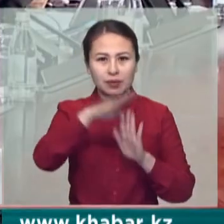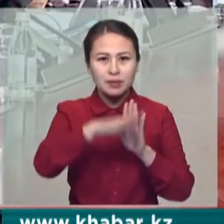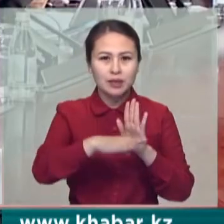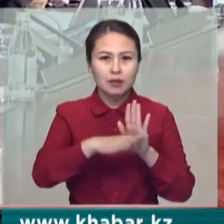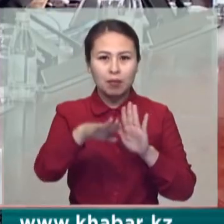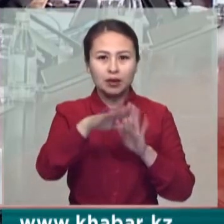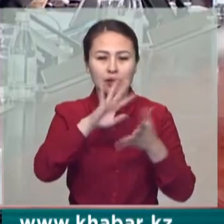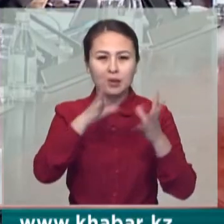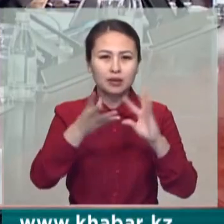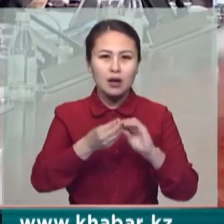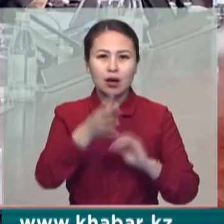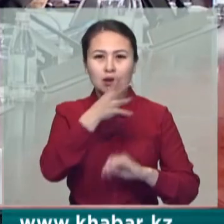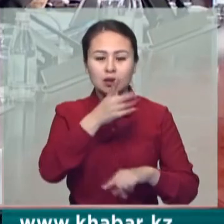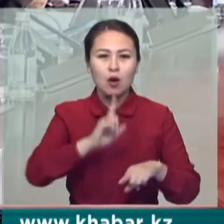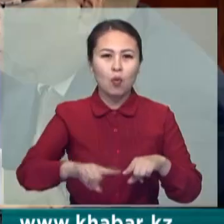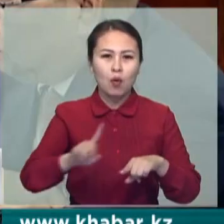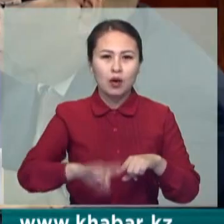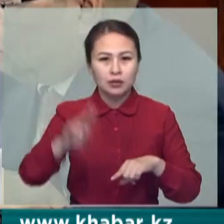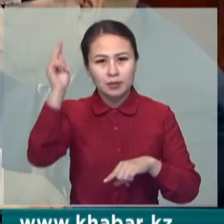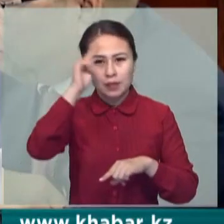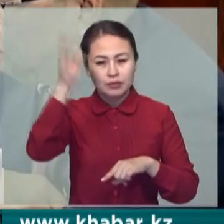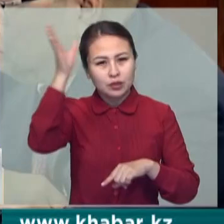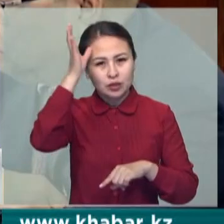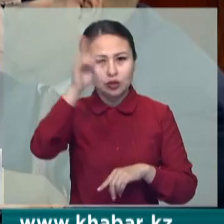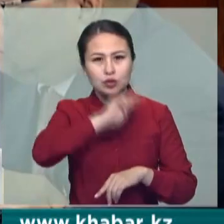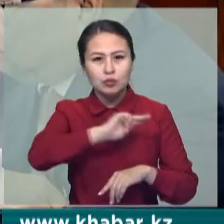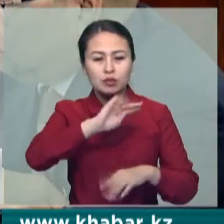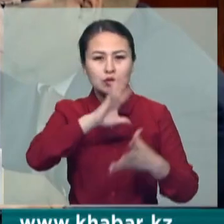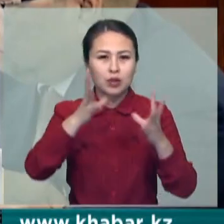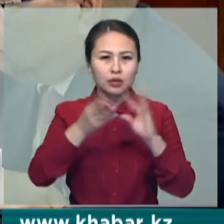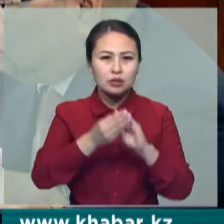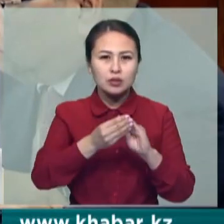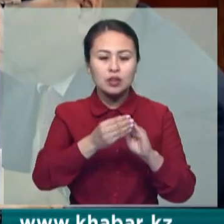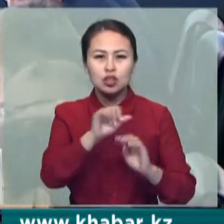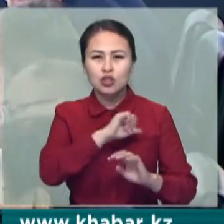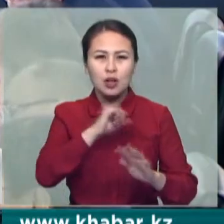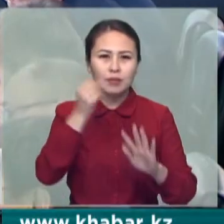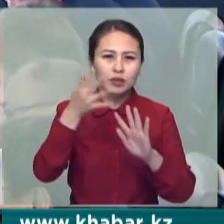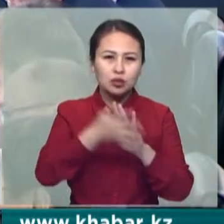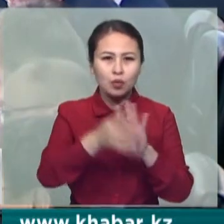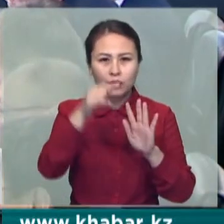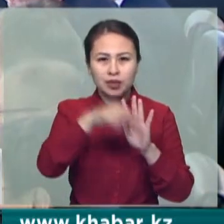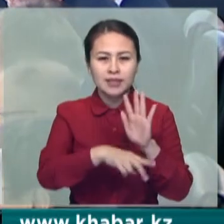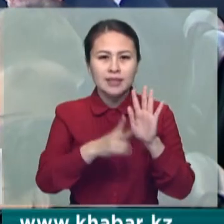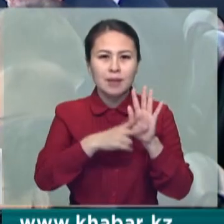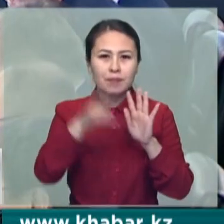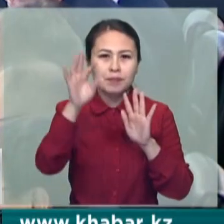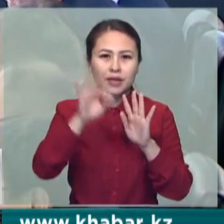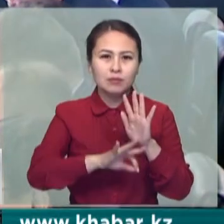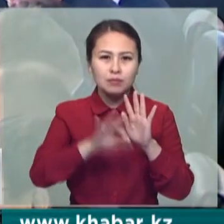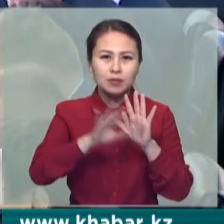дейінгі мемлекеттік бағдарламаға енген. Тағы алдағы уақытта білім мен ғылымға жұмсалатын шығындар жалпы ішкі